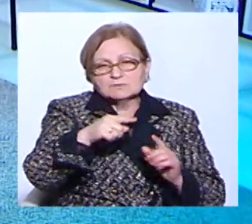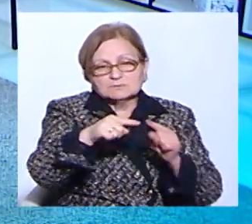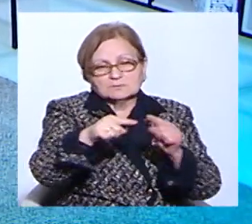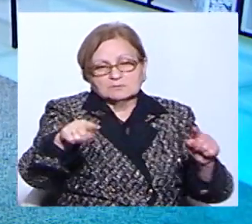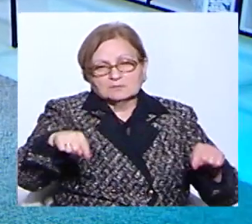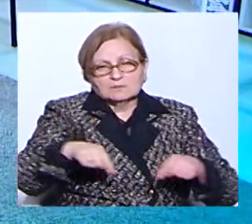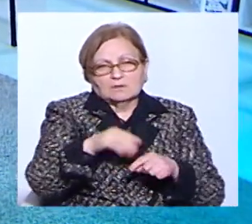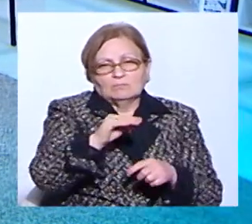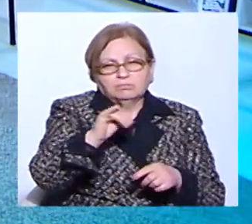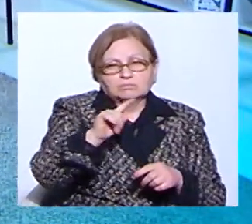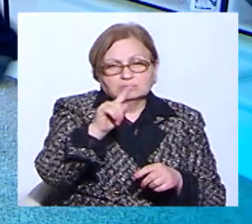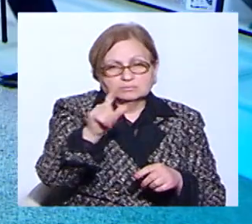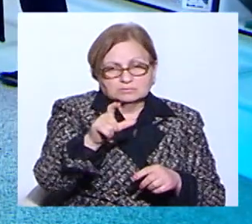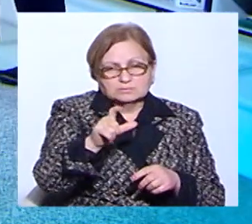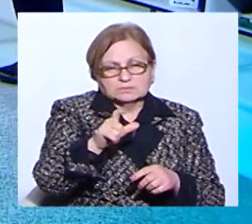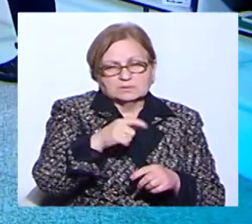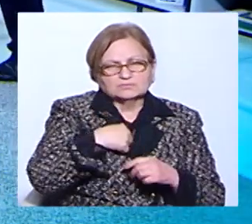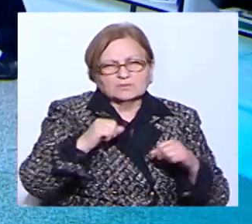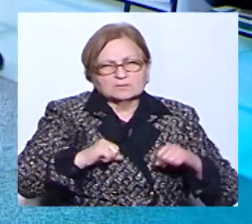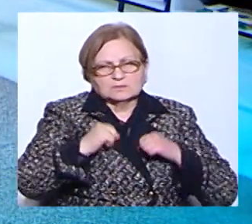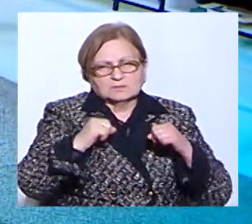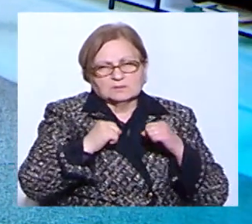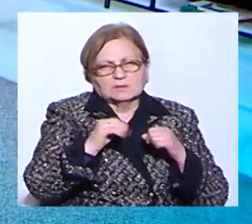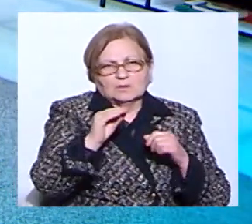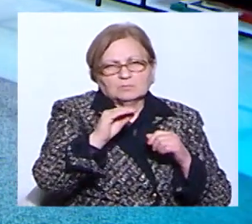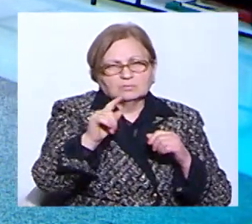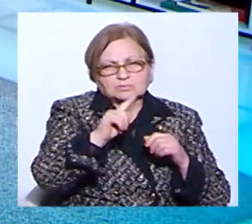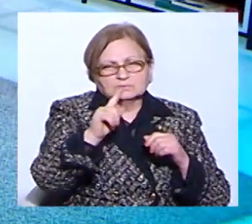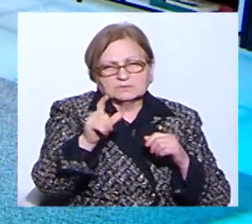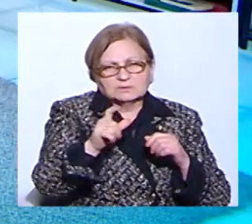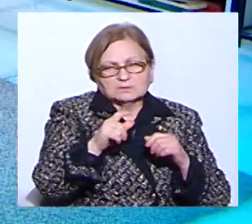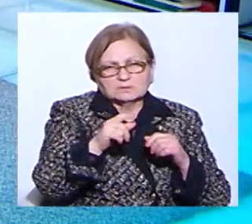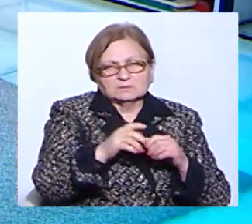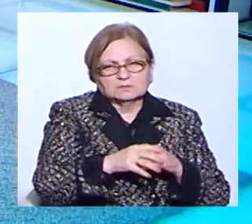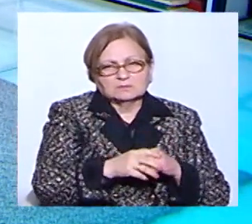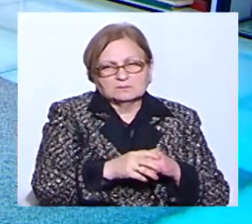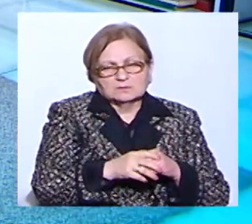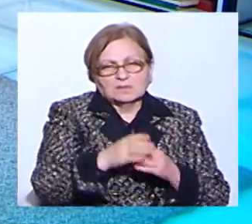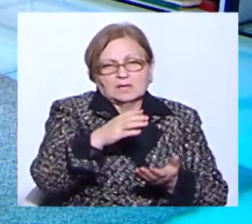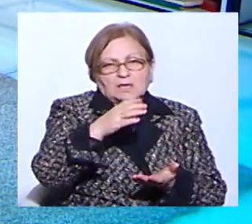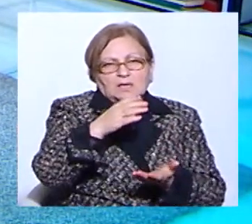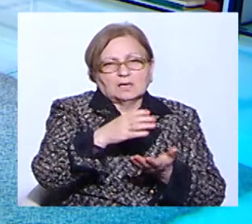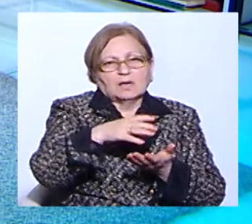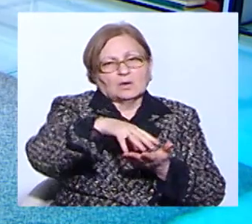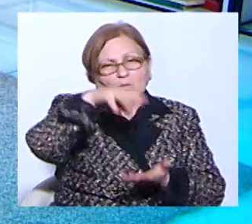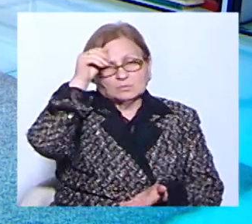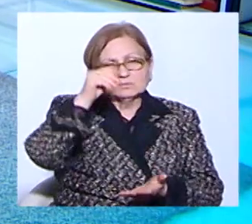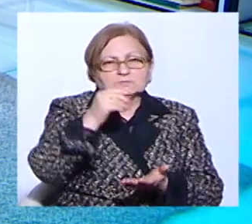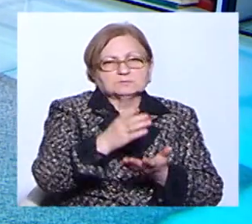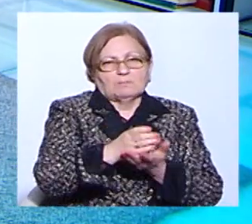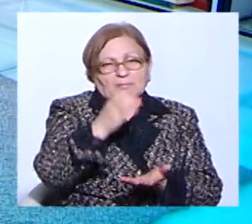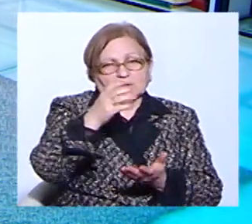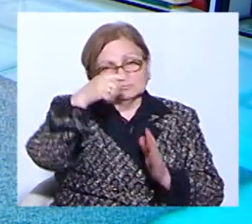აი წარმოვიდგინოთ, შევეცადოთ, დავხაზოთ ფუძე და ფუძე კონუსის და პირამიდის აი